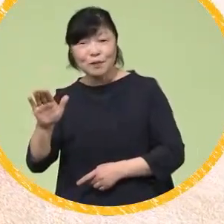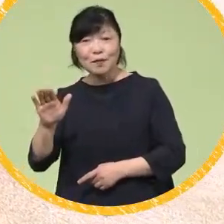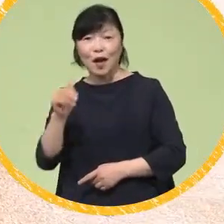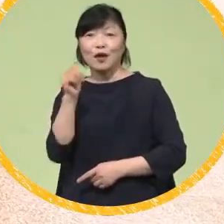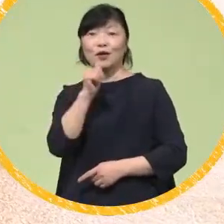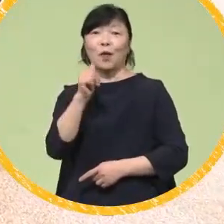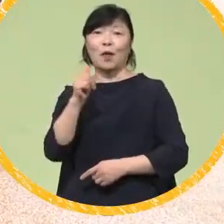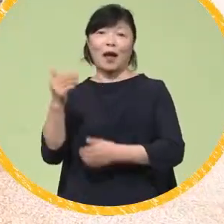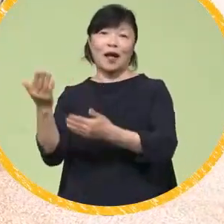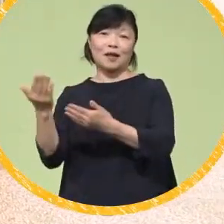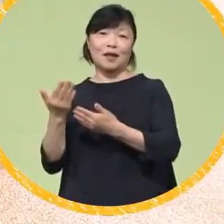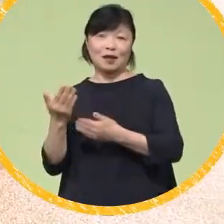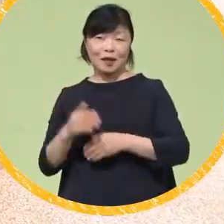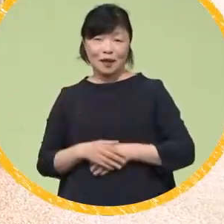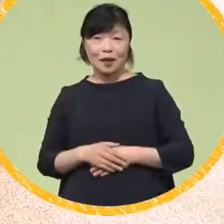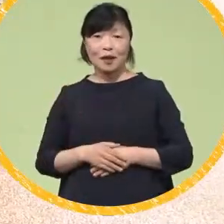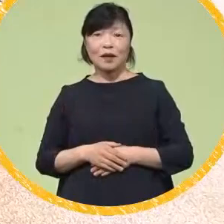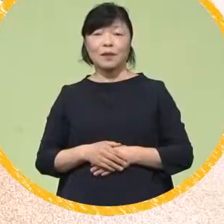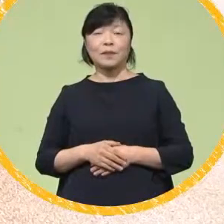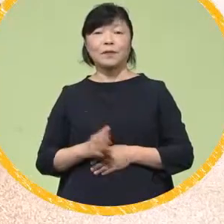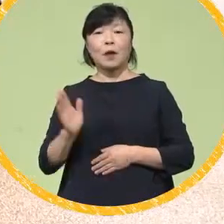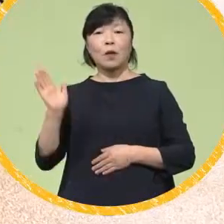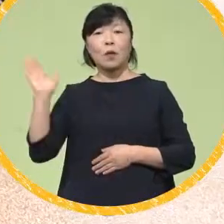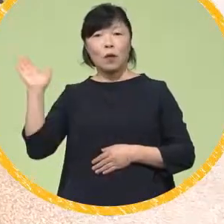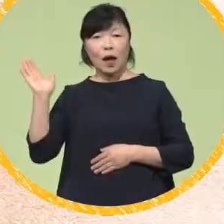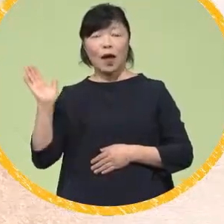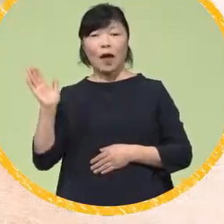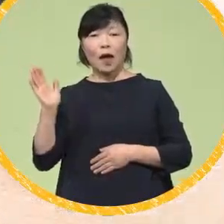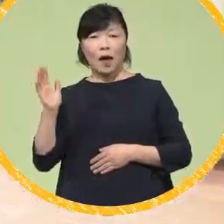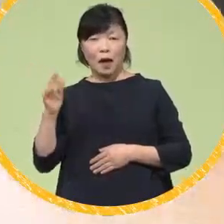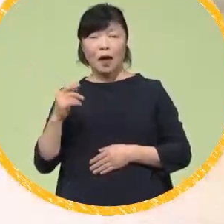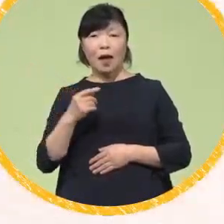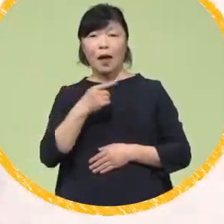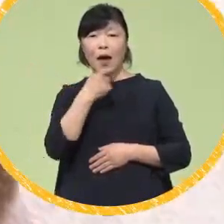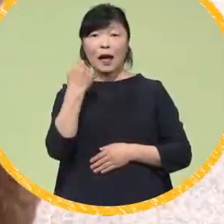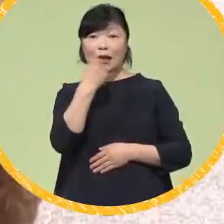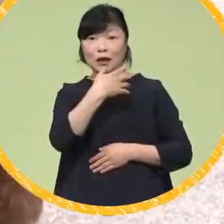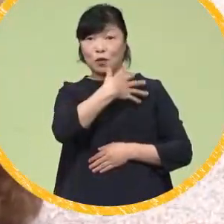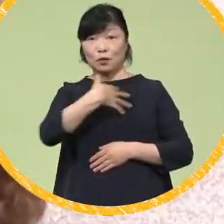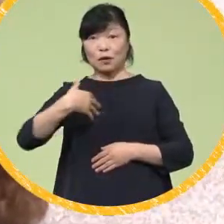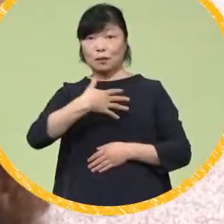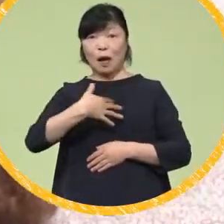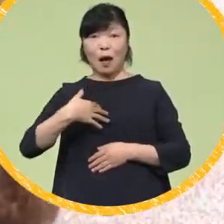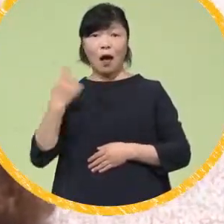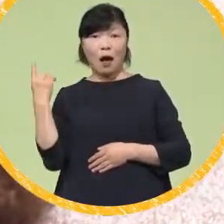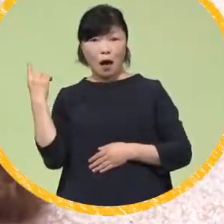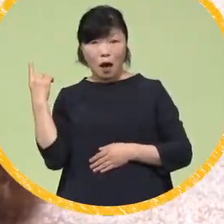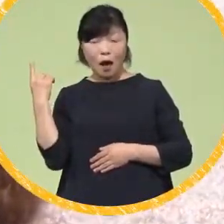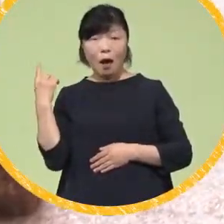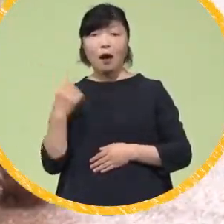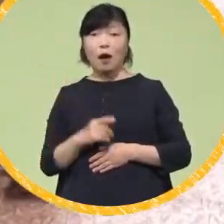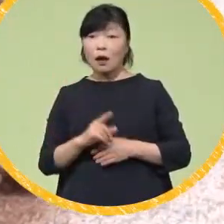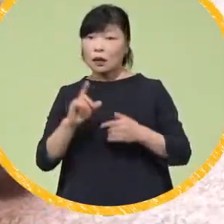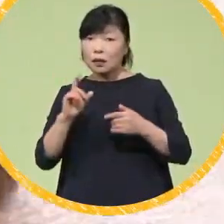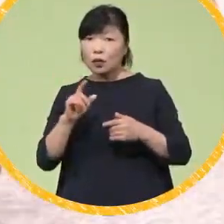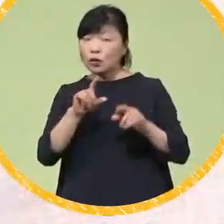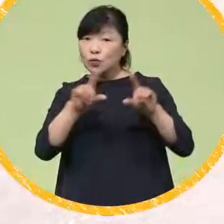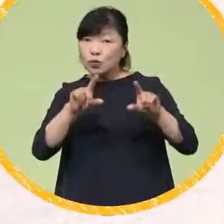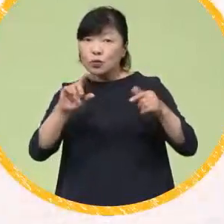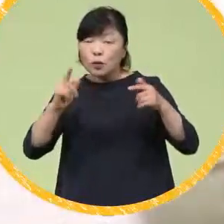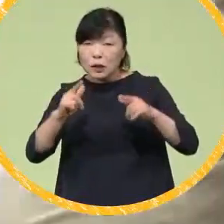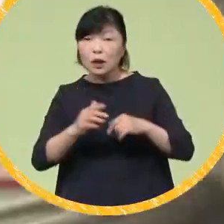紹介していただきたいと思うんですけれども、はい、まずこれですね、着てますね、このお洋服、 はい、 これはあれですか、普通のお洋服とは違うんですか。